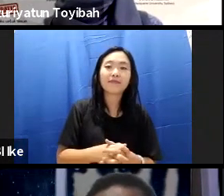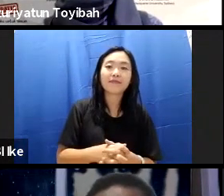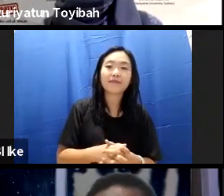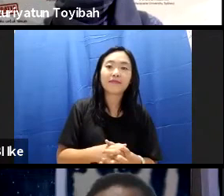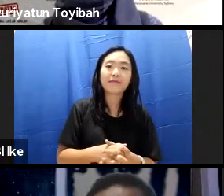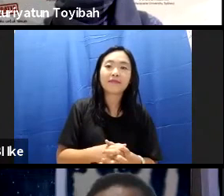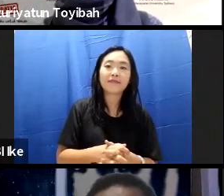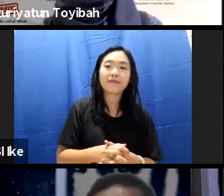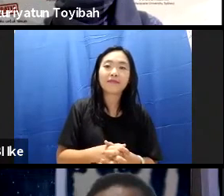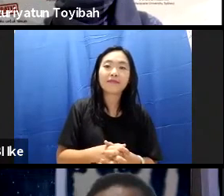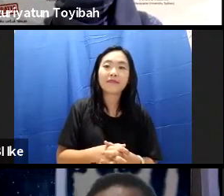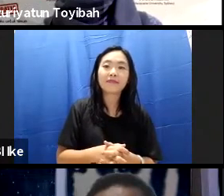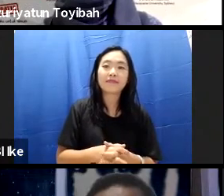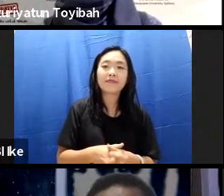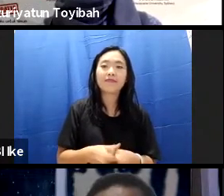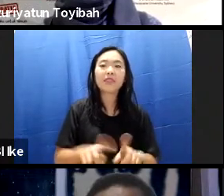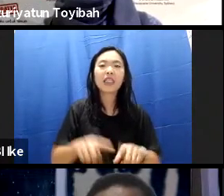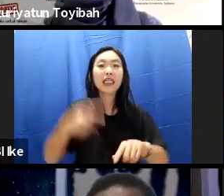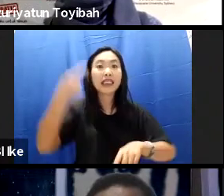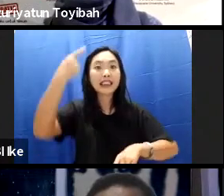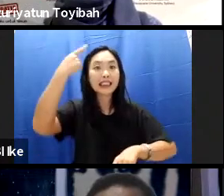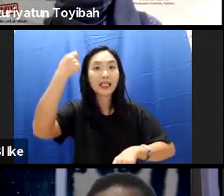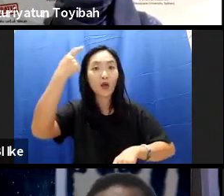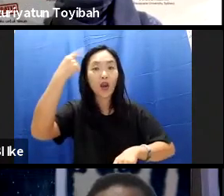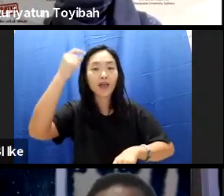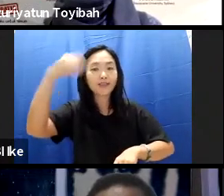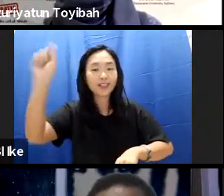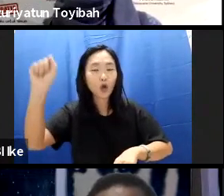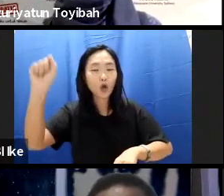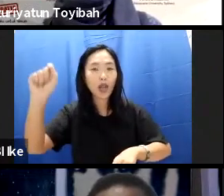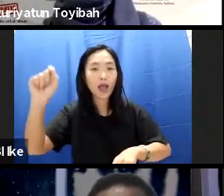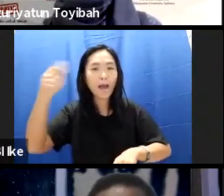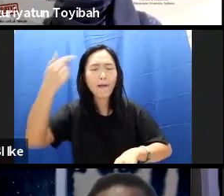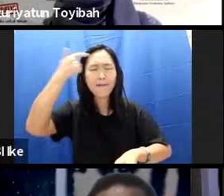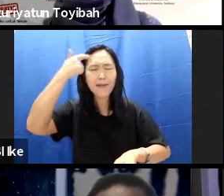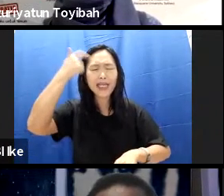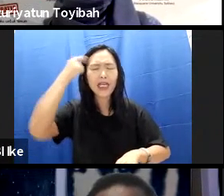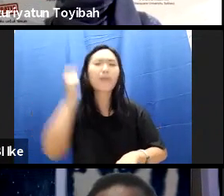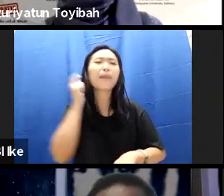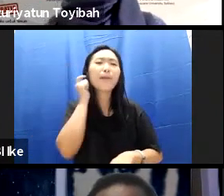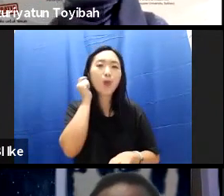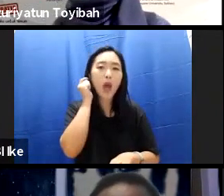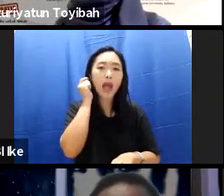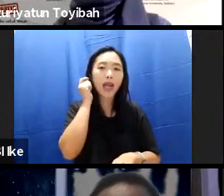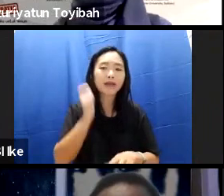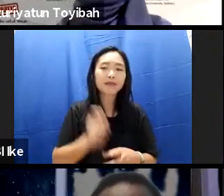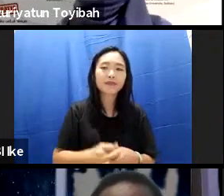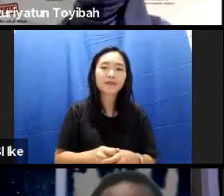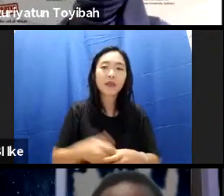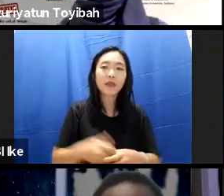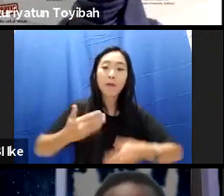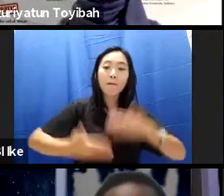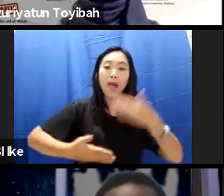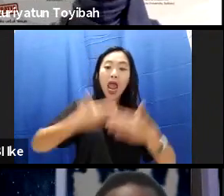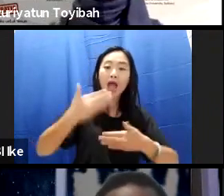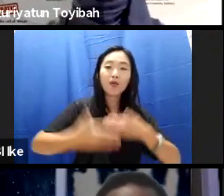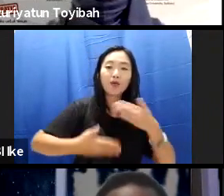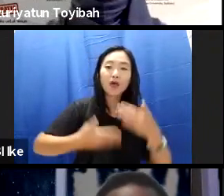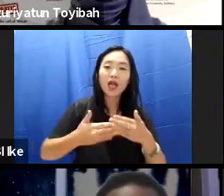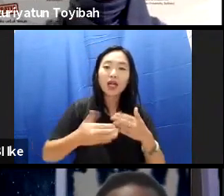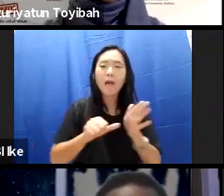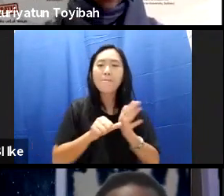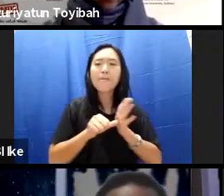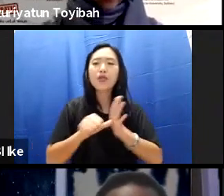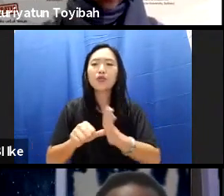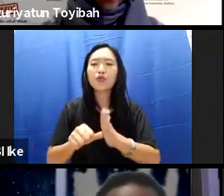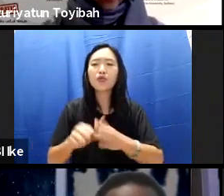Sekolah Pemikiran Perempuan. Tujuan dari Sekolah Pemikiran Perempuan ini adalah melakukan intervensi terhadap produksi